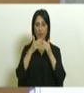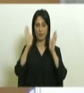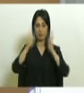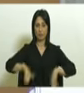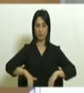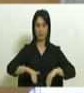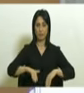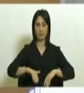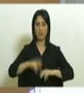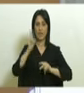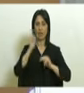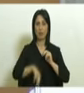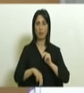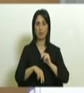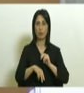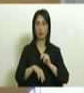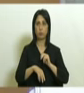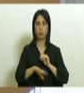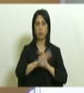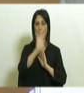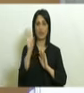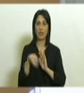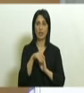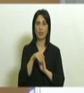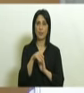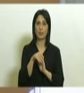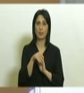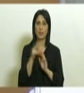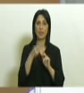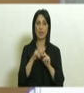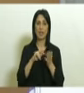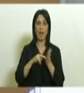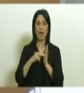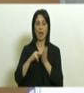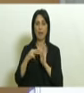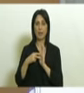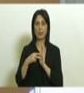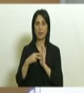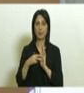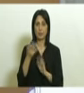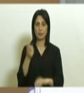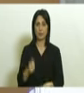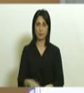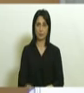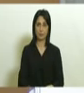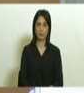ჩაძირვით დამთავრებული ყველა იმ გეგმებით